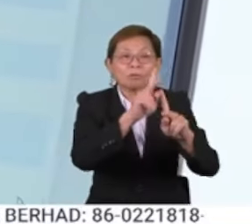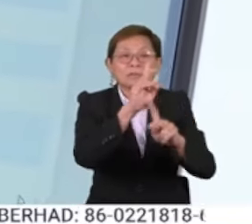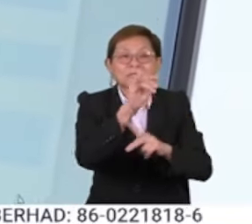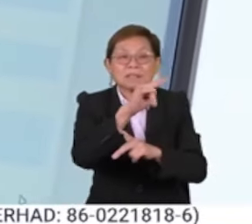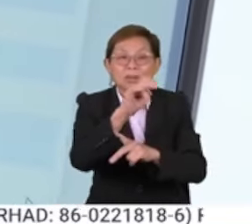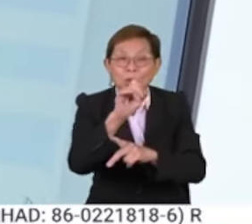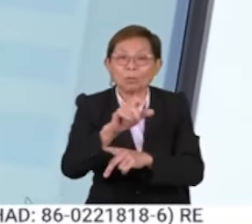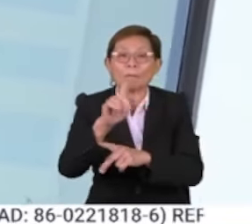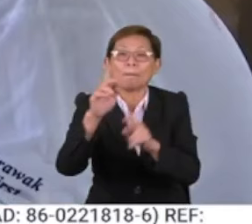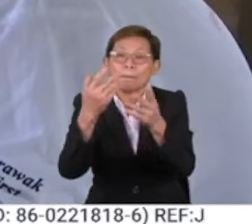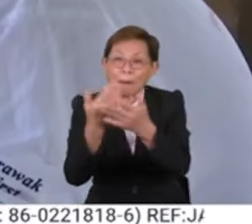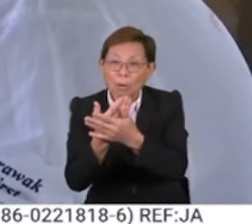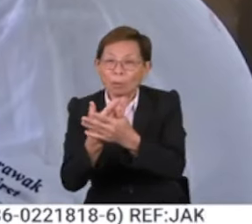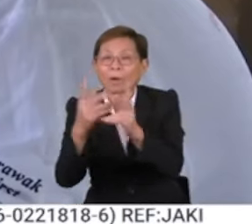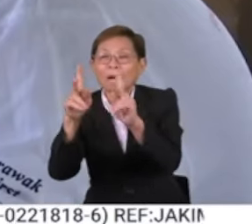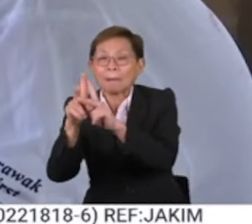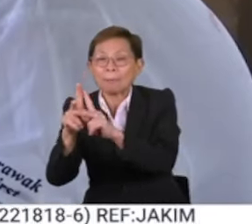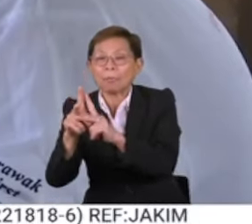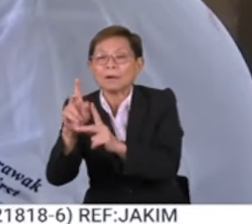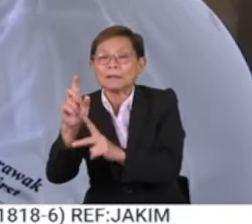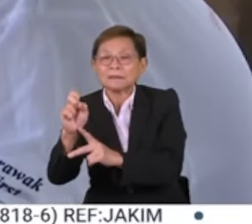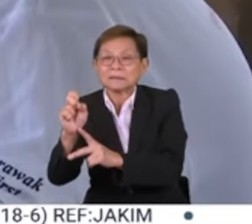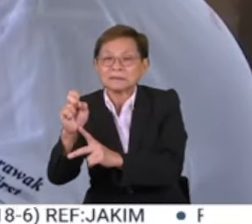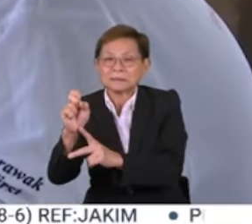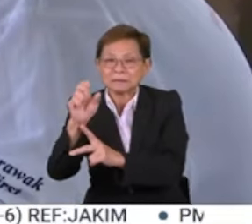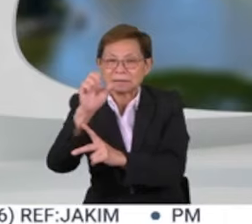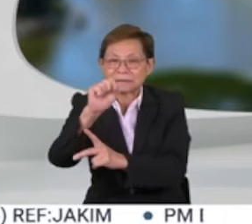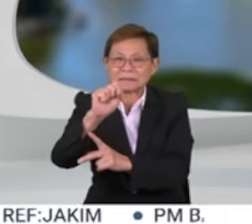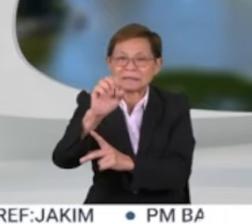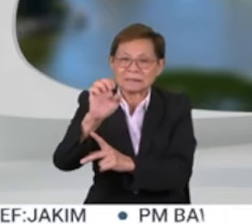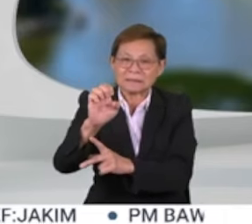Baru, Kampung Nyiguk dan Kampung Sibiu.